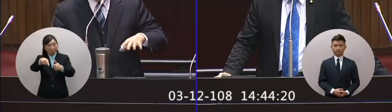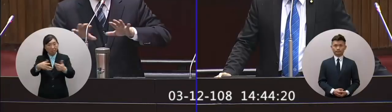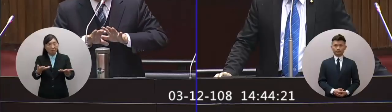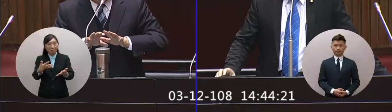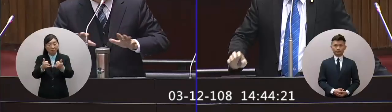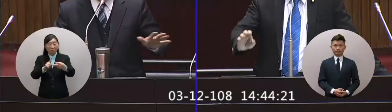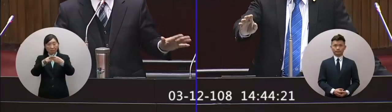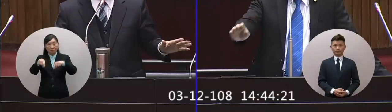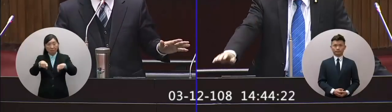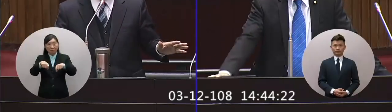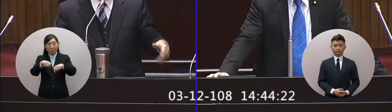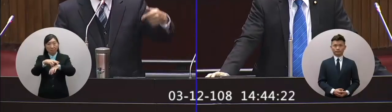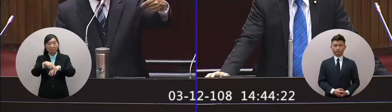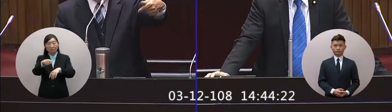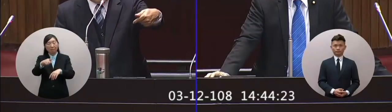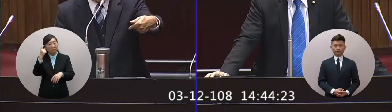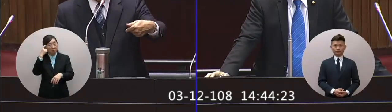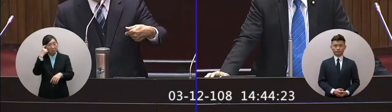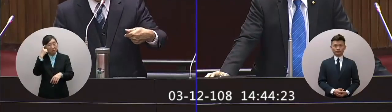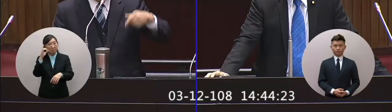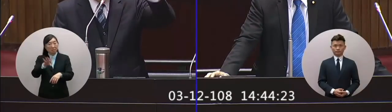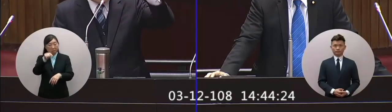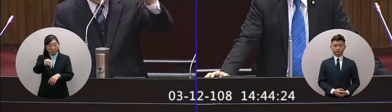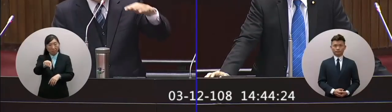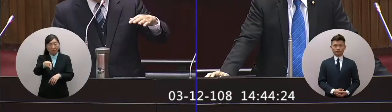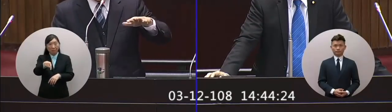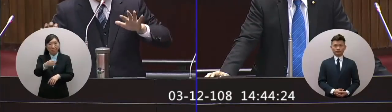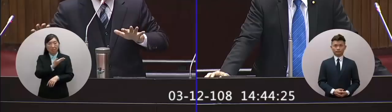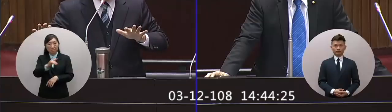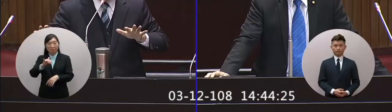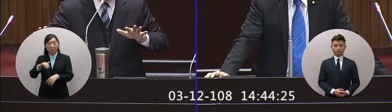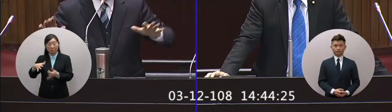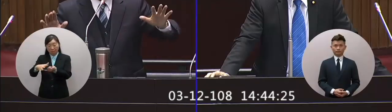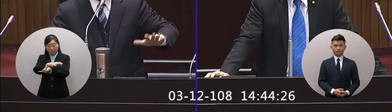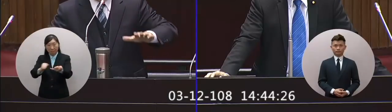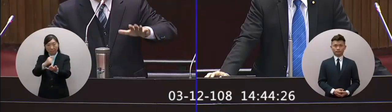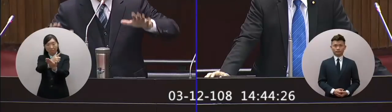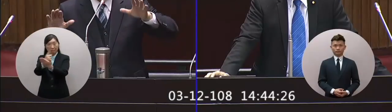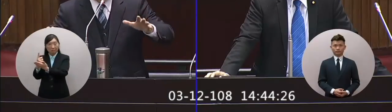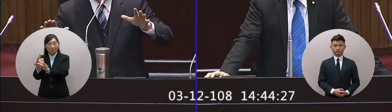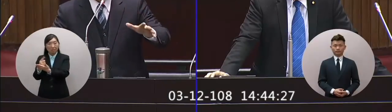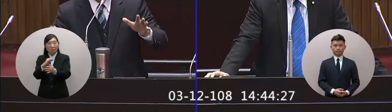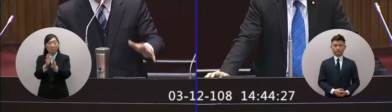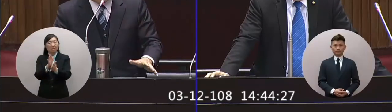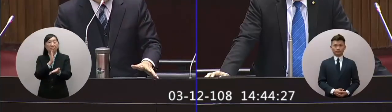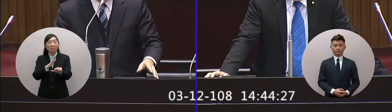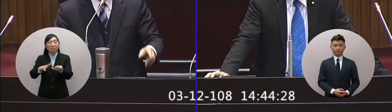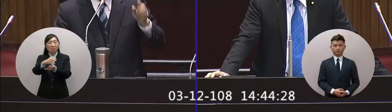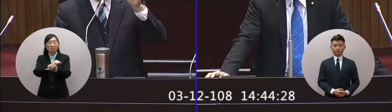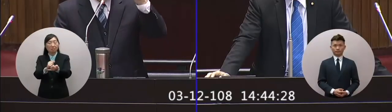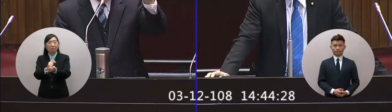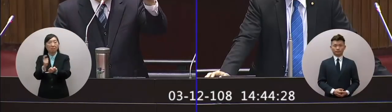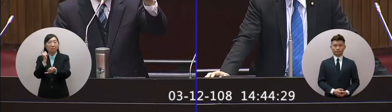协商，铺天盖地，到台湾各个阶层、各个角落，他所谓全面覆